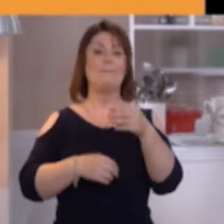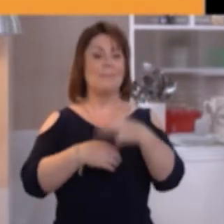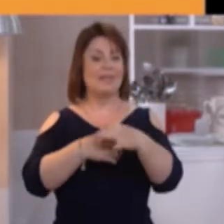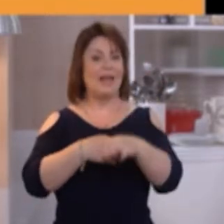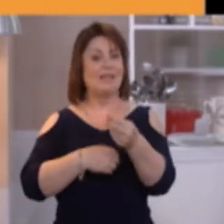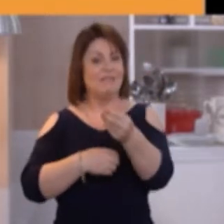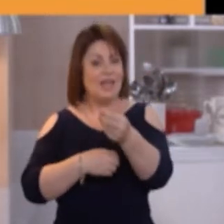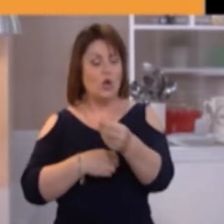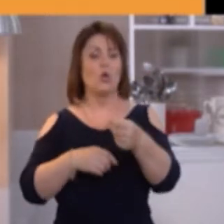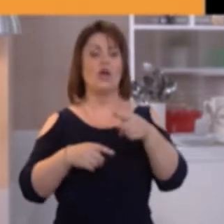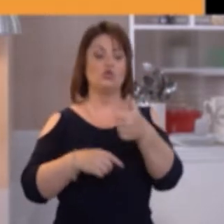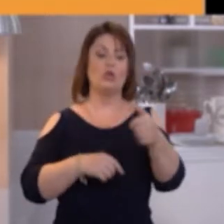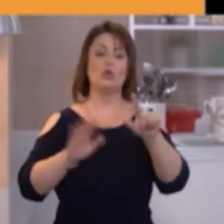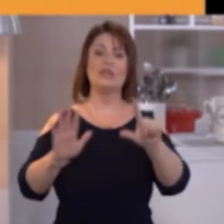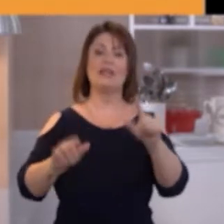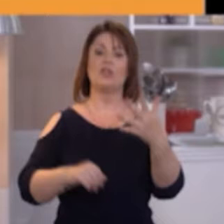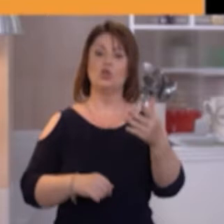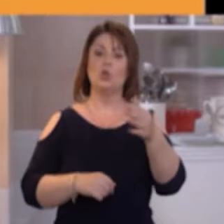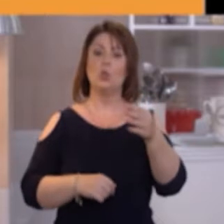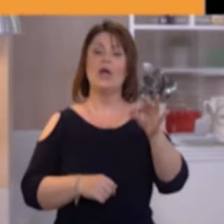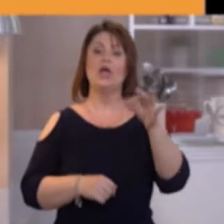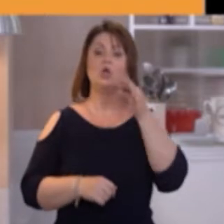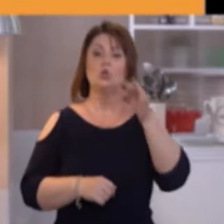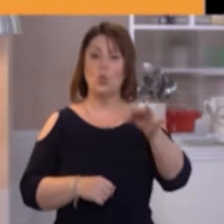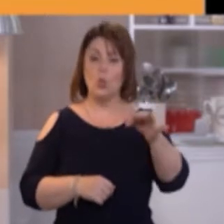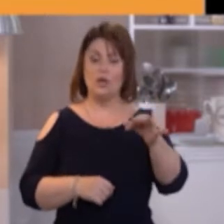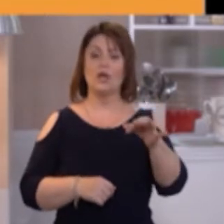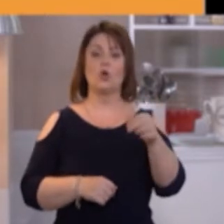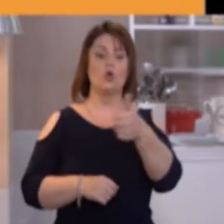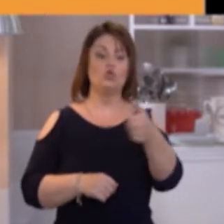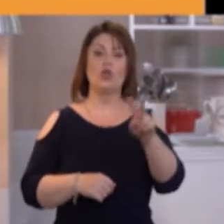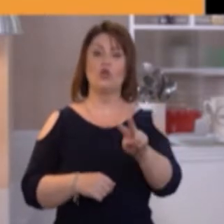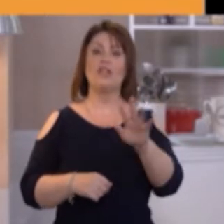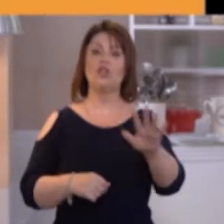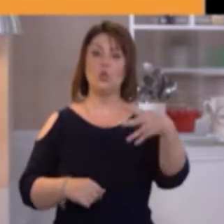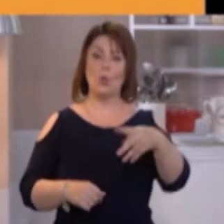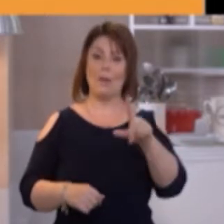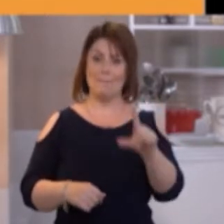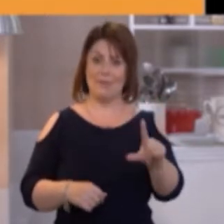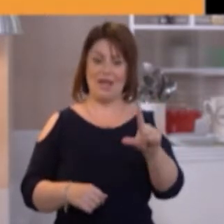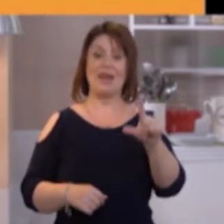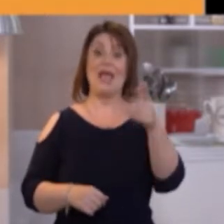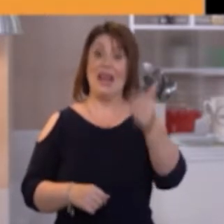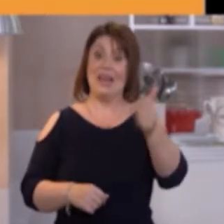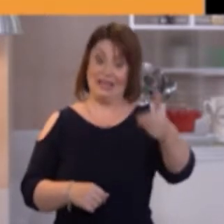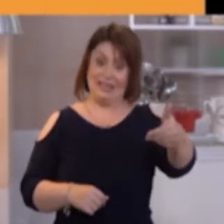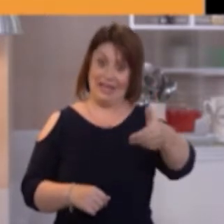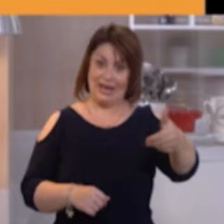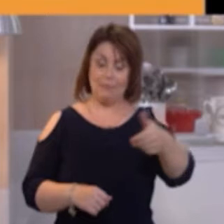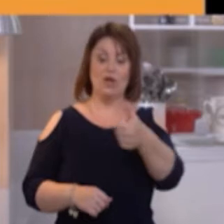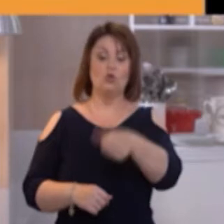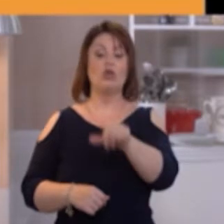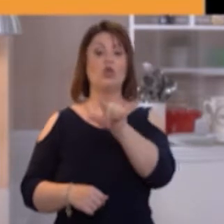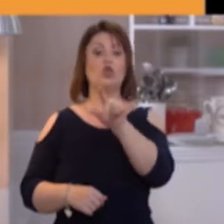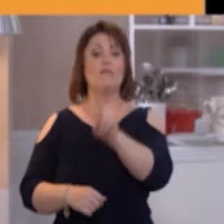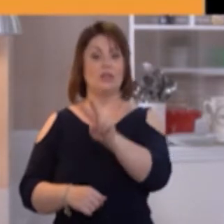patate, 175 g di zucchero, 125 ml di crema di latte, 125